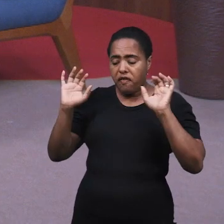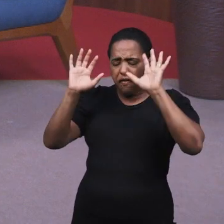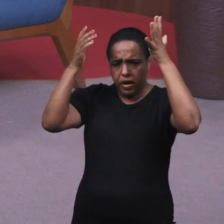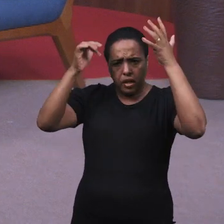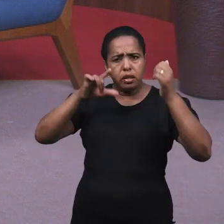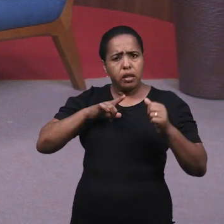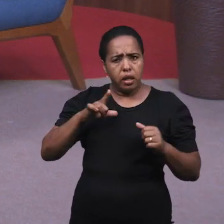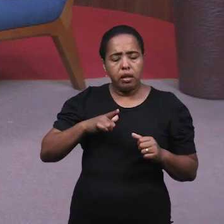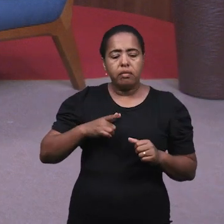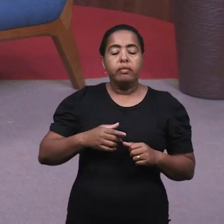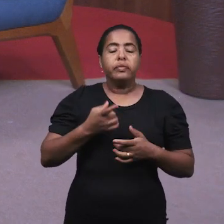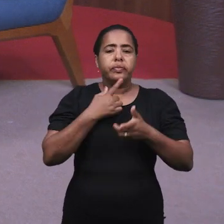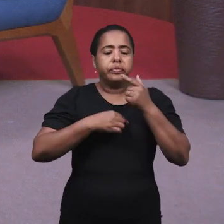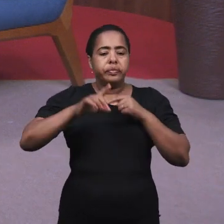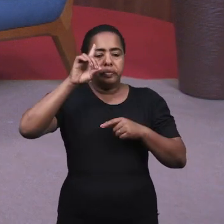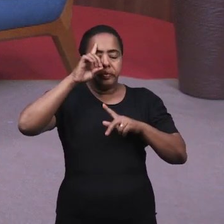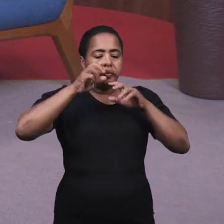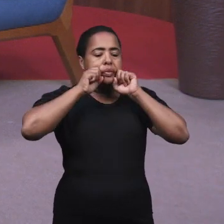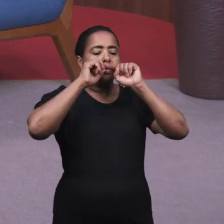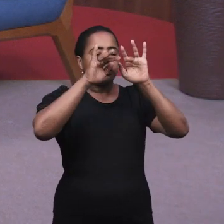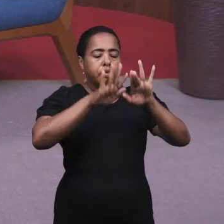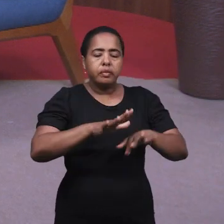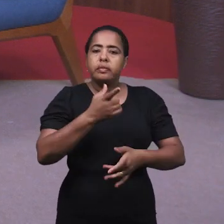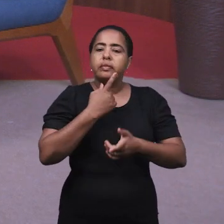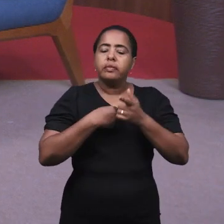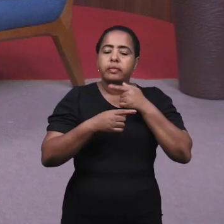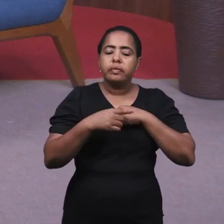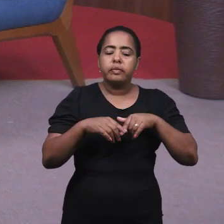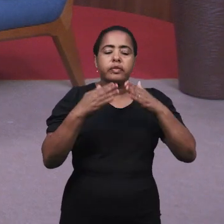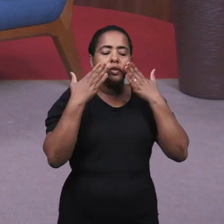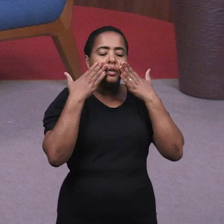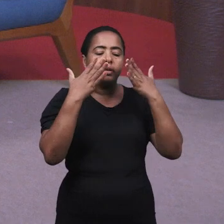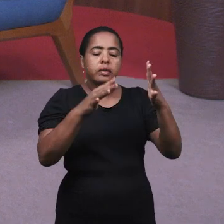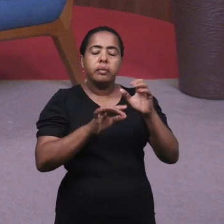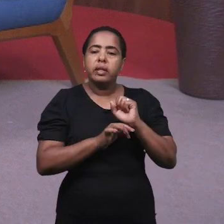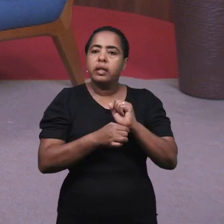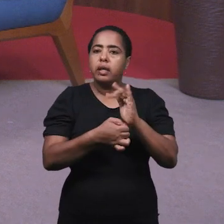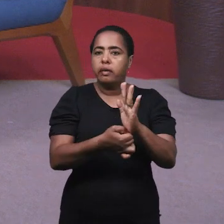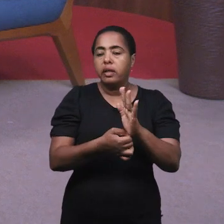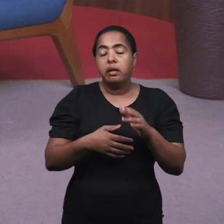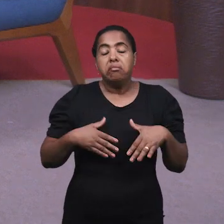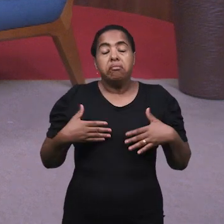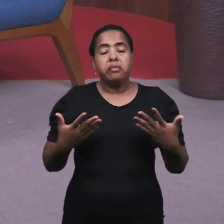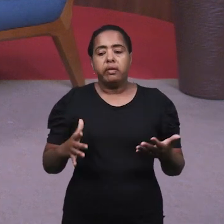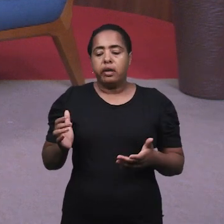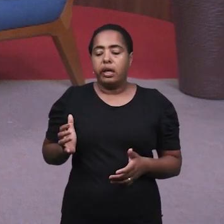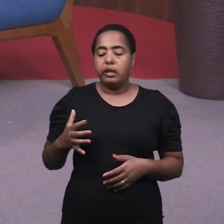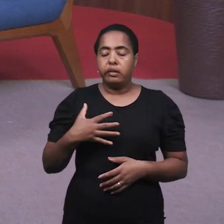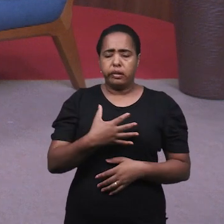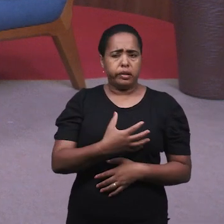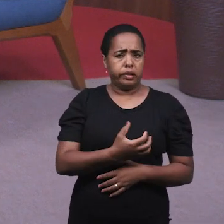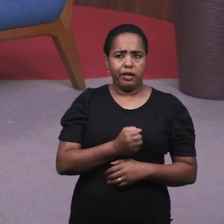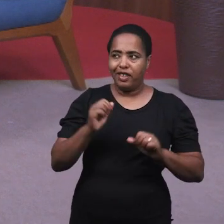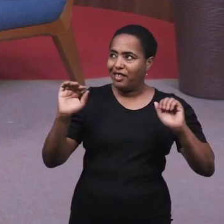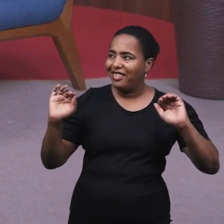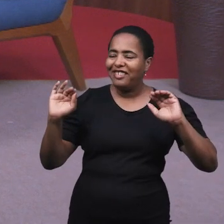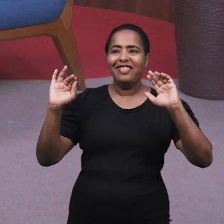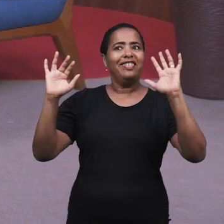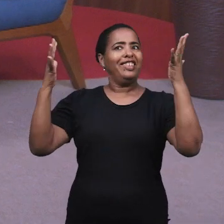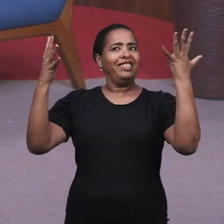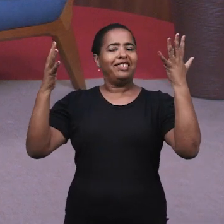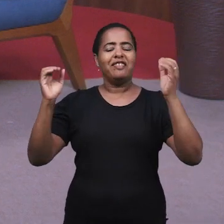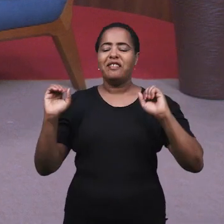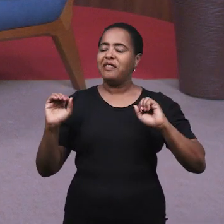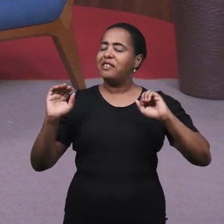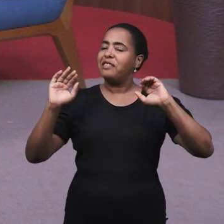révéler. Donc salut, c'est la fête. C'est une fête spirituelle. Salut, c'est la